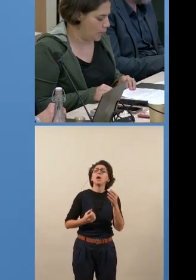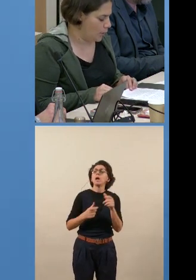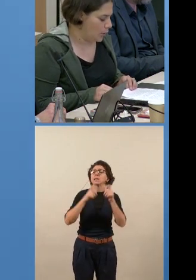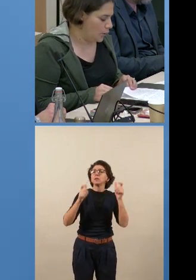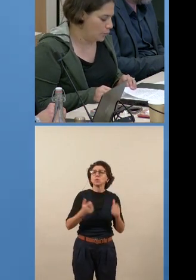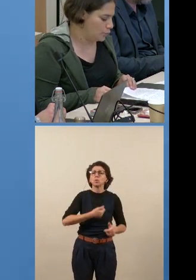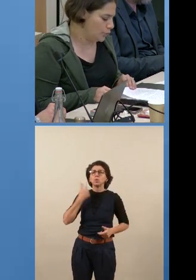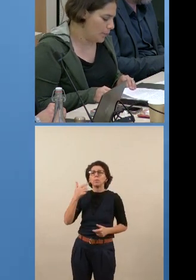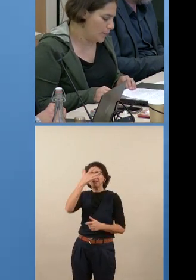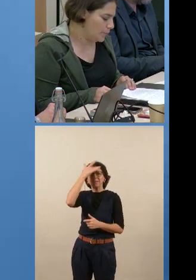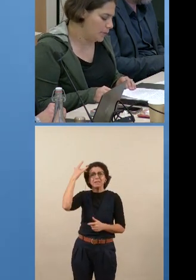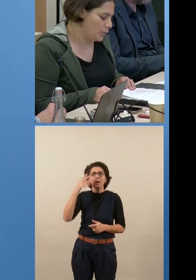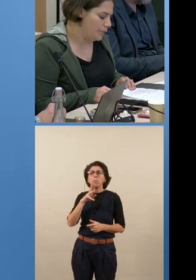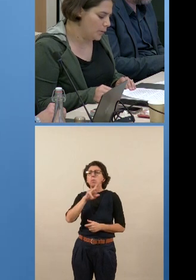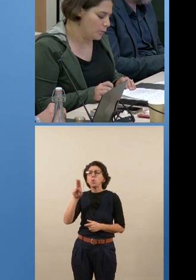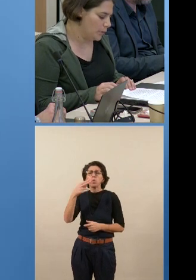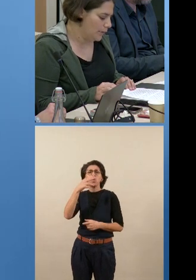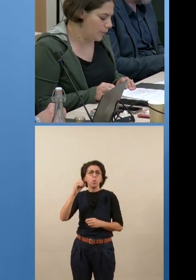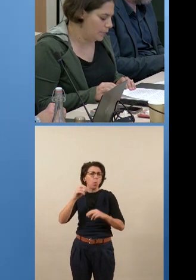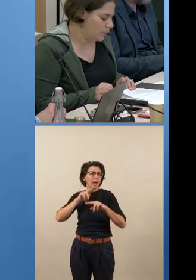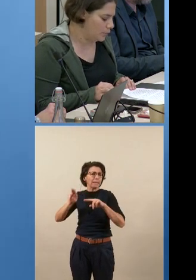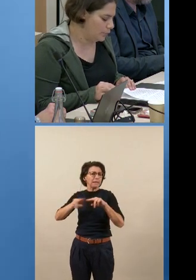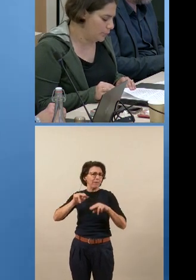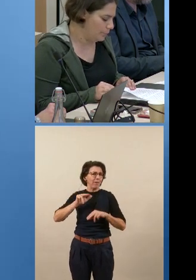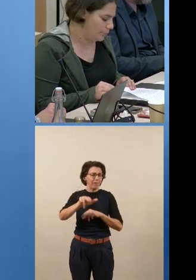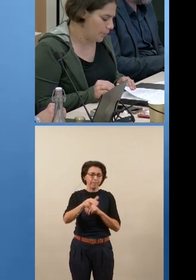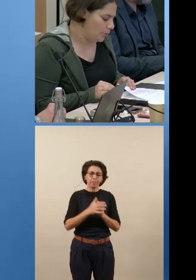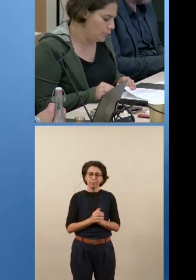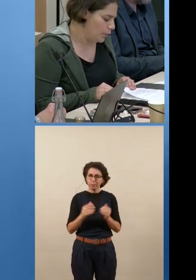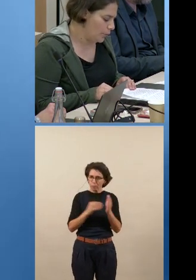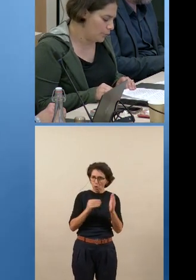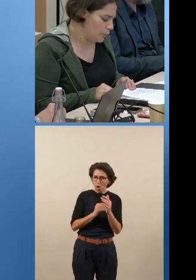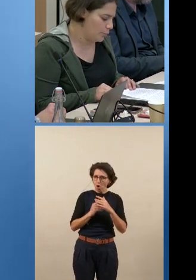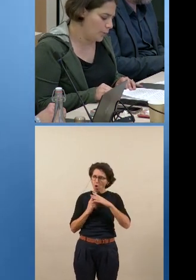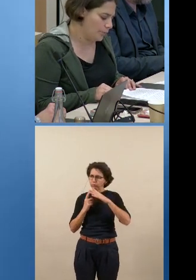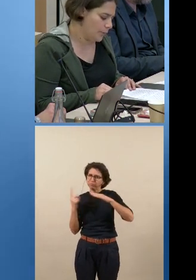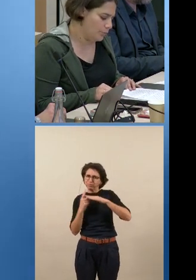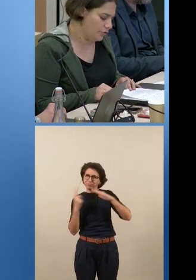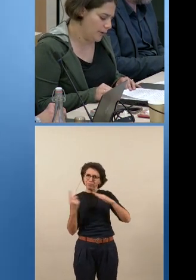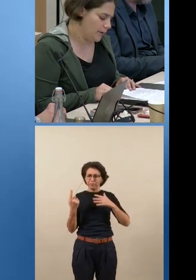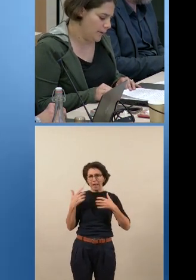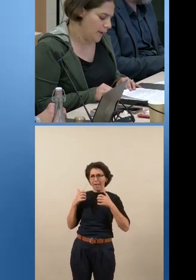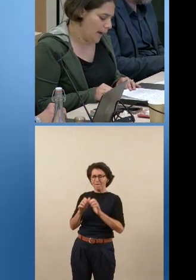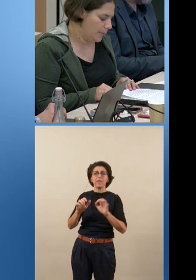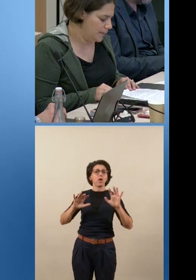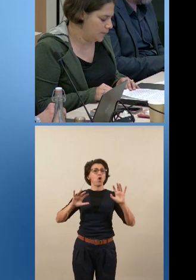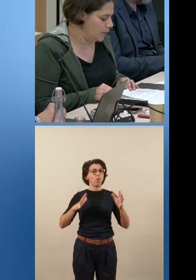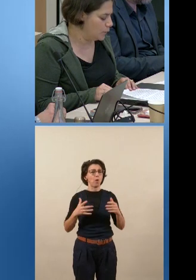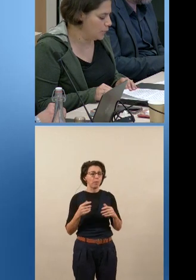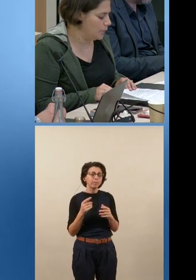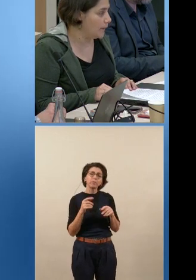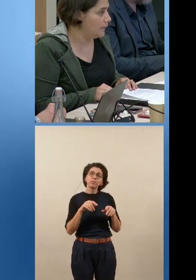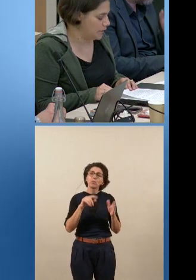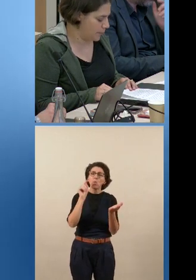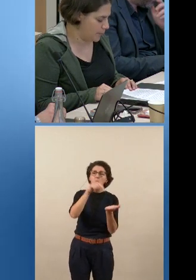Saint-Bruno toujours dans le même esprit de lutter contre toutes les formes d'exclusion nous renforçons le point conseil buudget abrité dans les